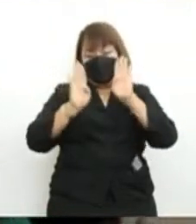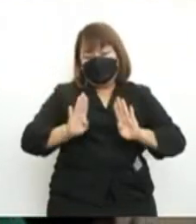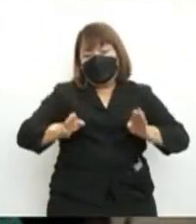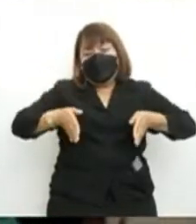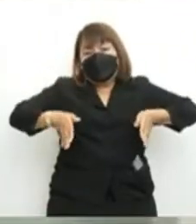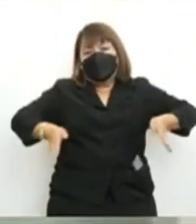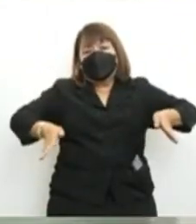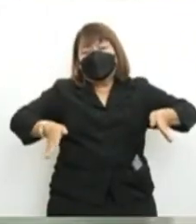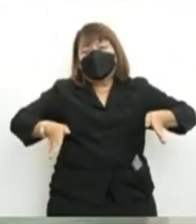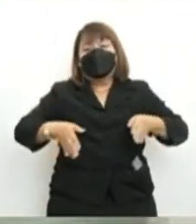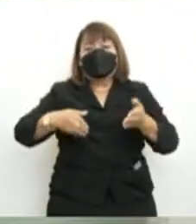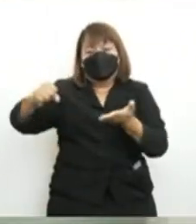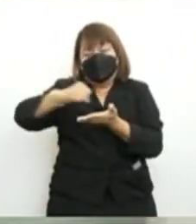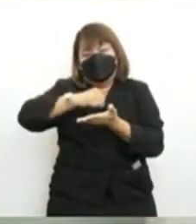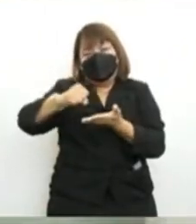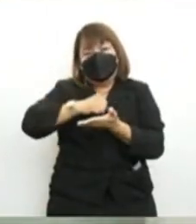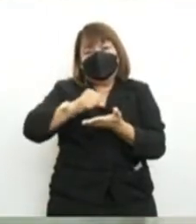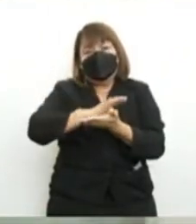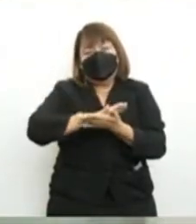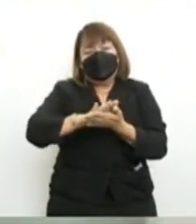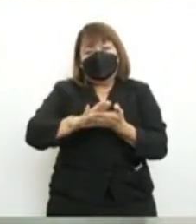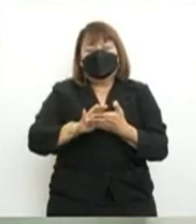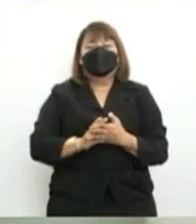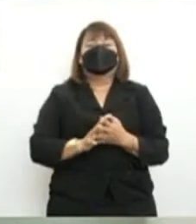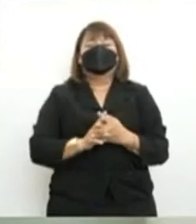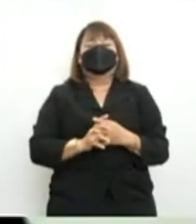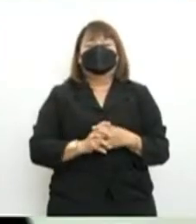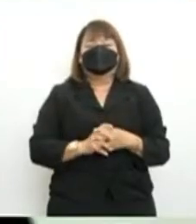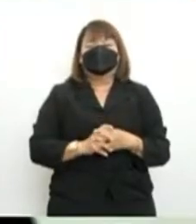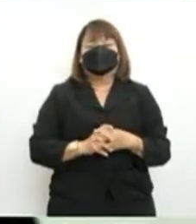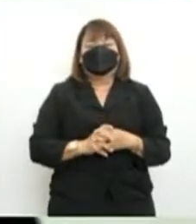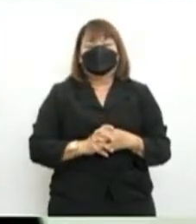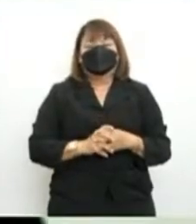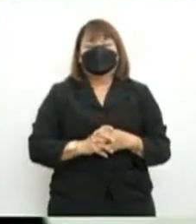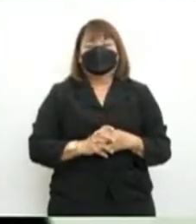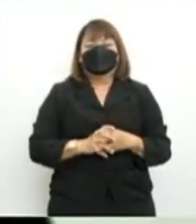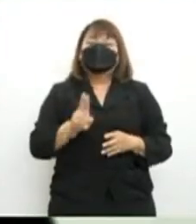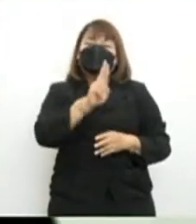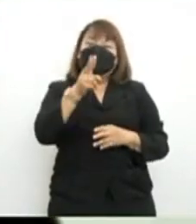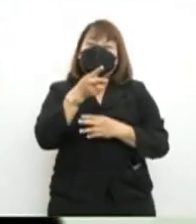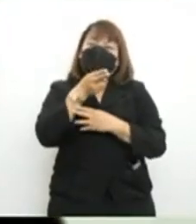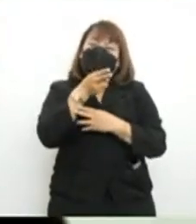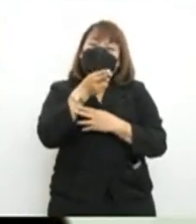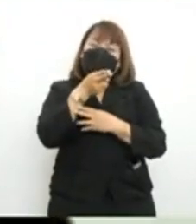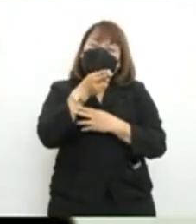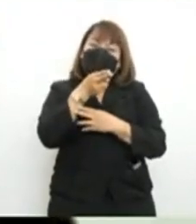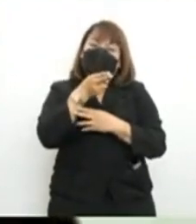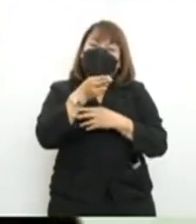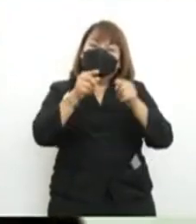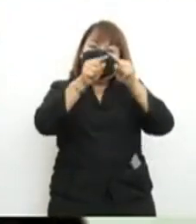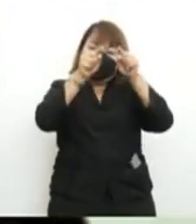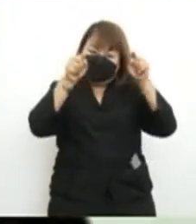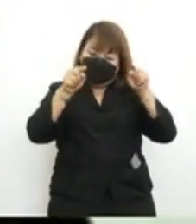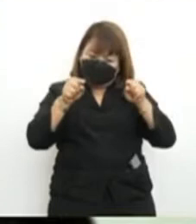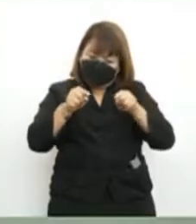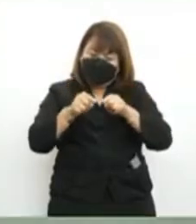รีดทับด้วยเตารีดบนเศษผ้าพื้นเมืองที่เตรียมไว้ใช้กรรไกรตัดตามแนวผ้ากาวให้เรีย